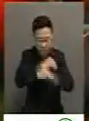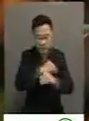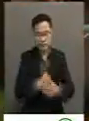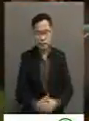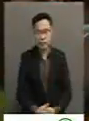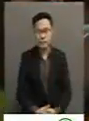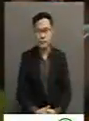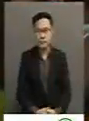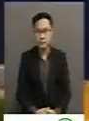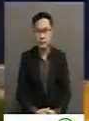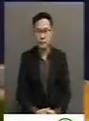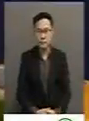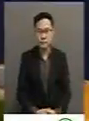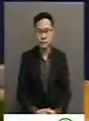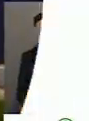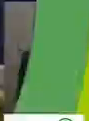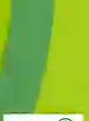ครับ